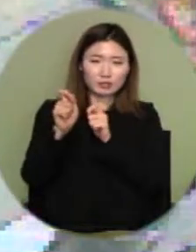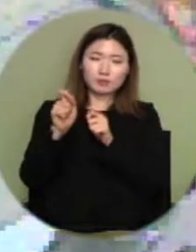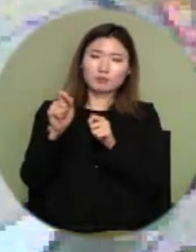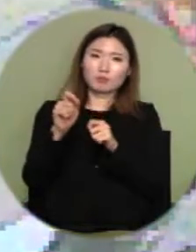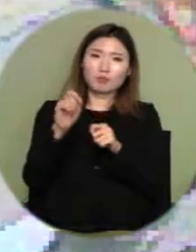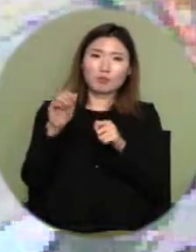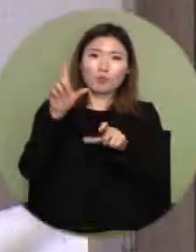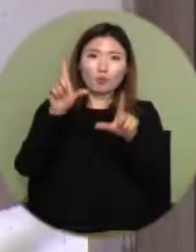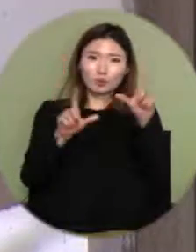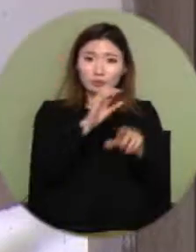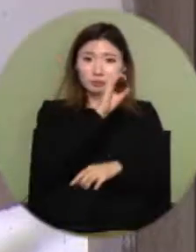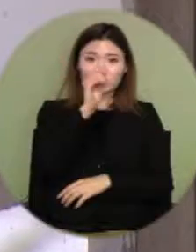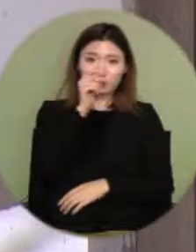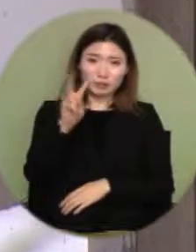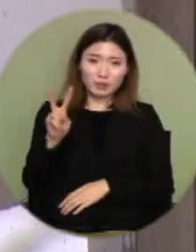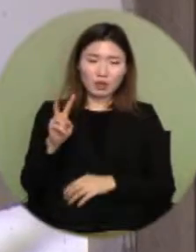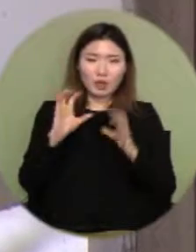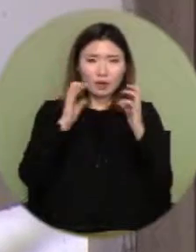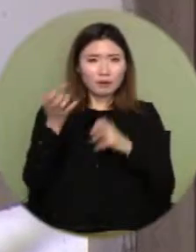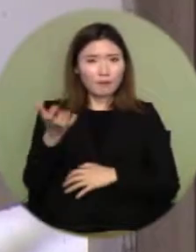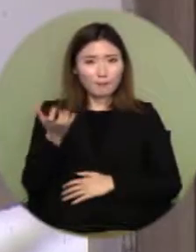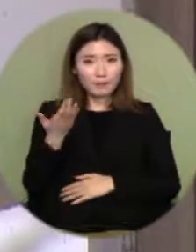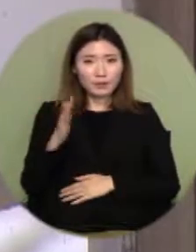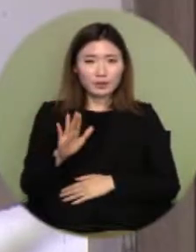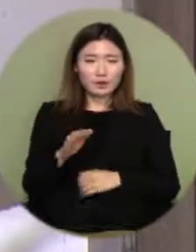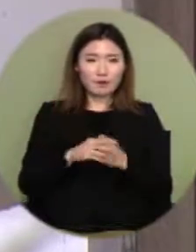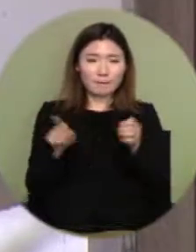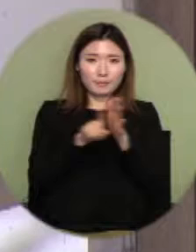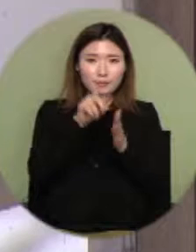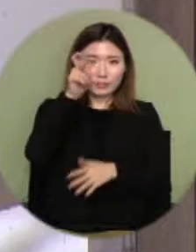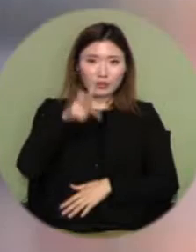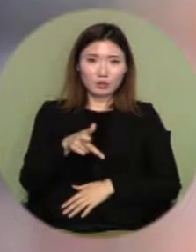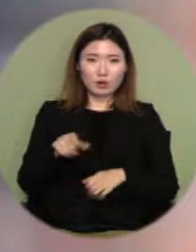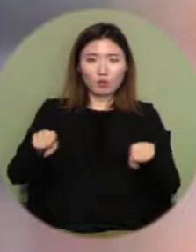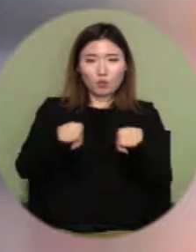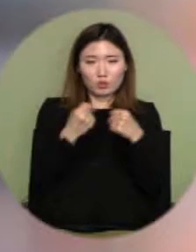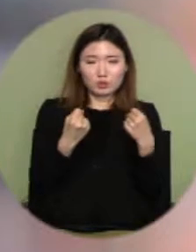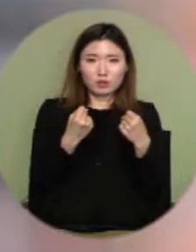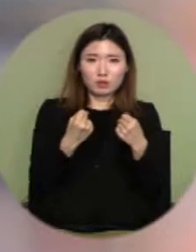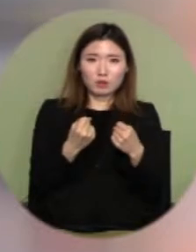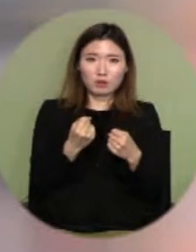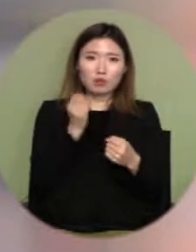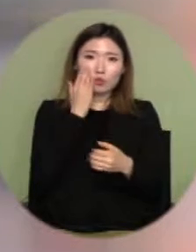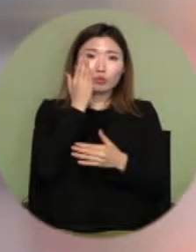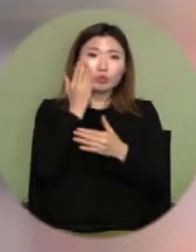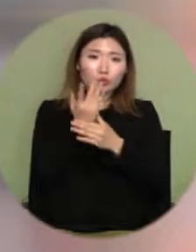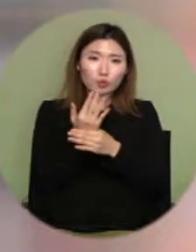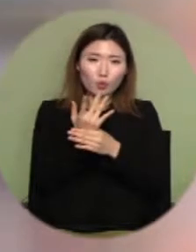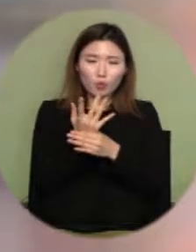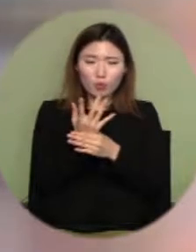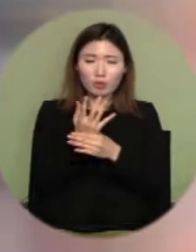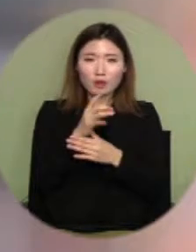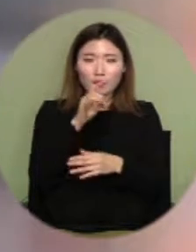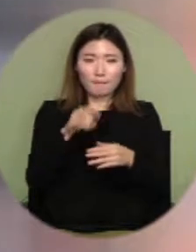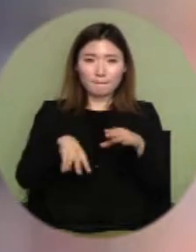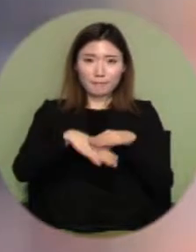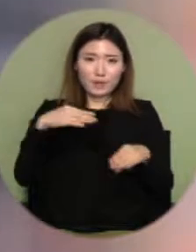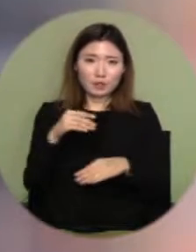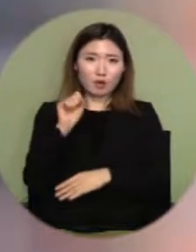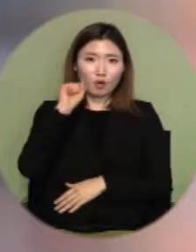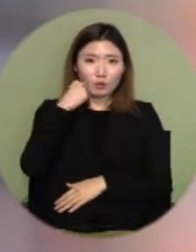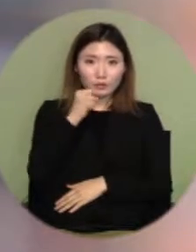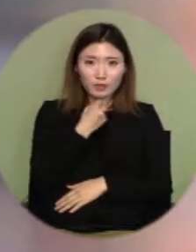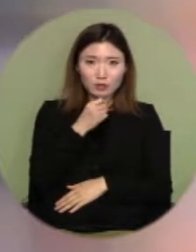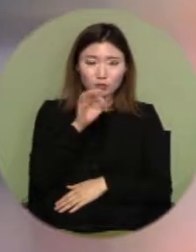CCTV의 모습입니다. 아이가 아픈데 신용카드가 고장나 현금 인출이 되지 않는다는 거짓말로 돈을 빌린